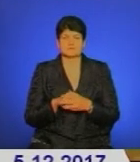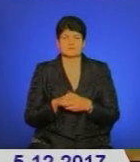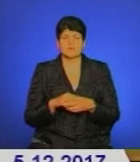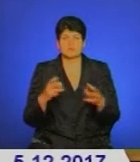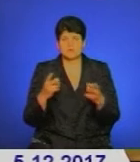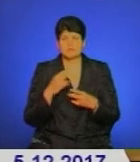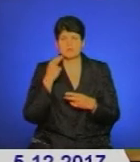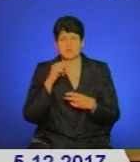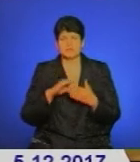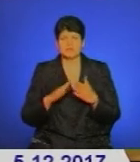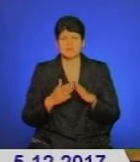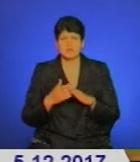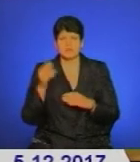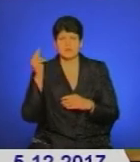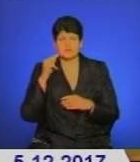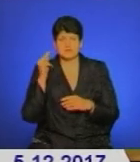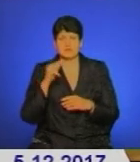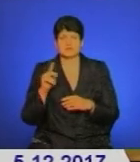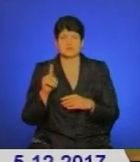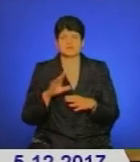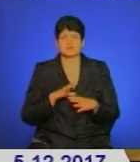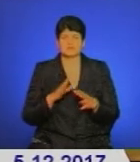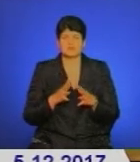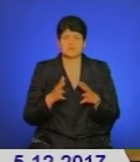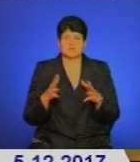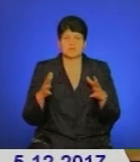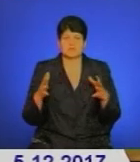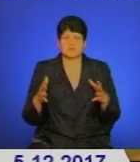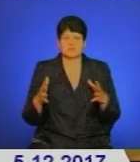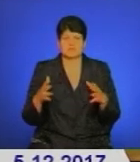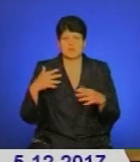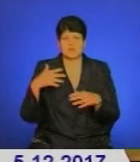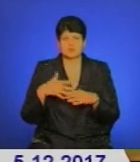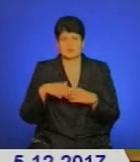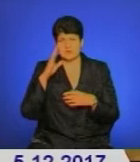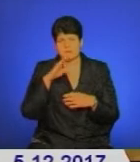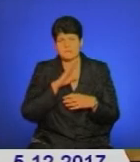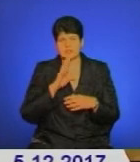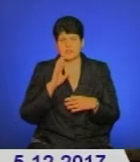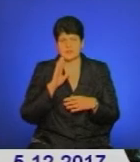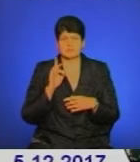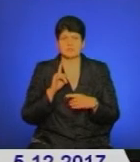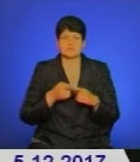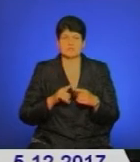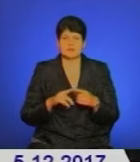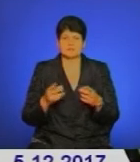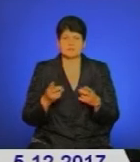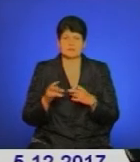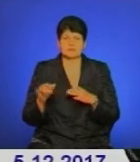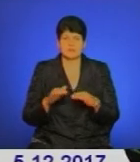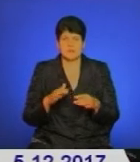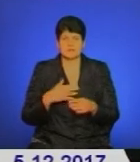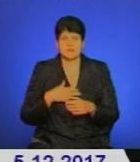Потрібні кращі умови для навчання, щоб було більше розуміння батьків, що це потрібна справа.